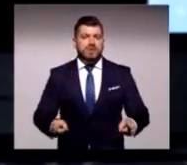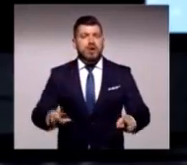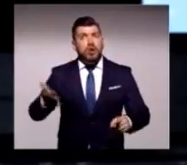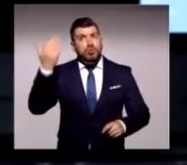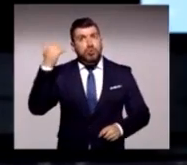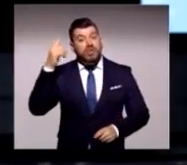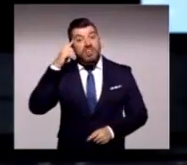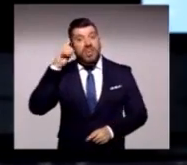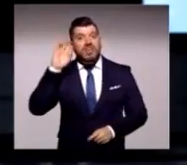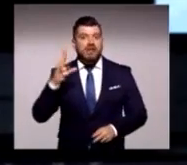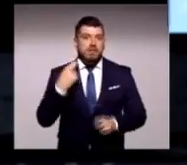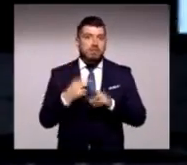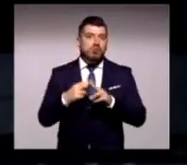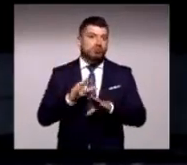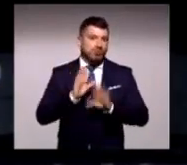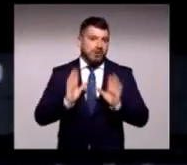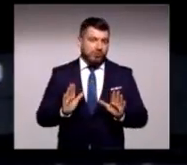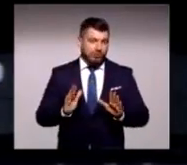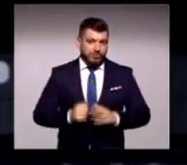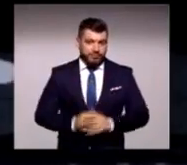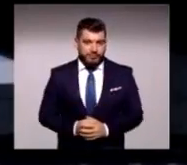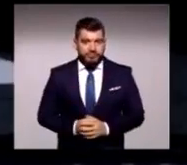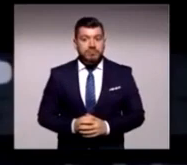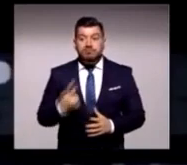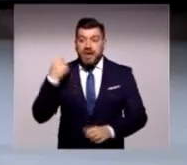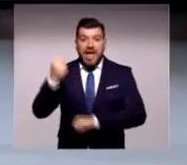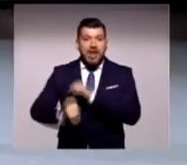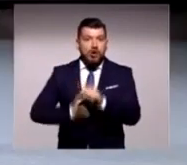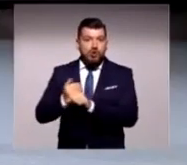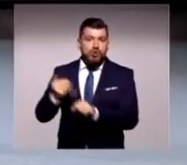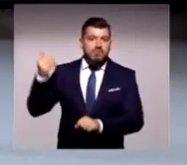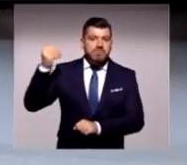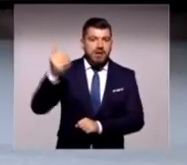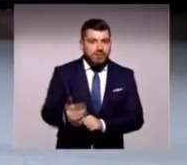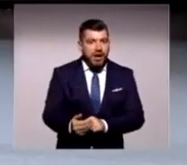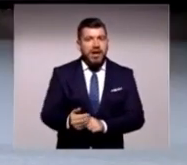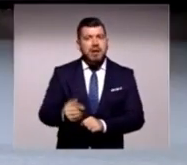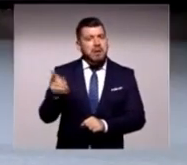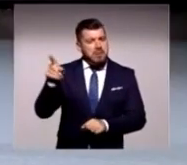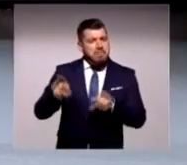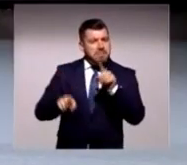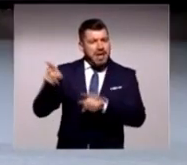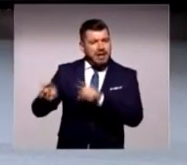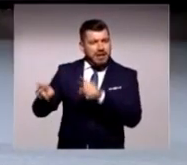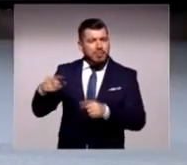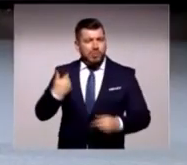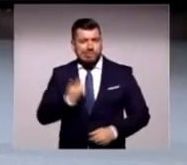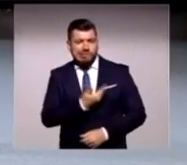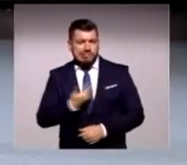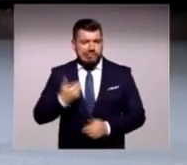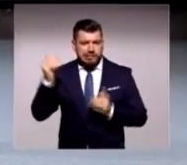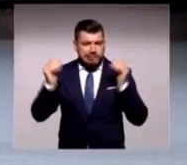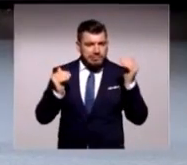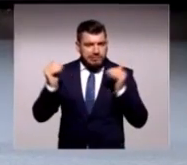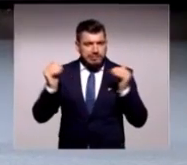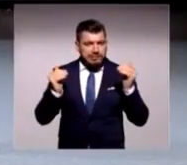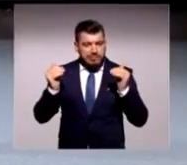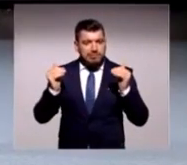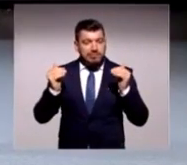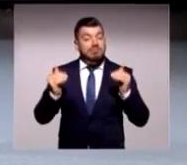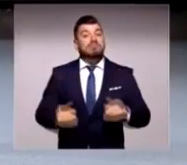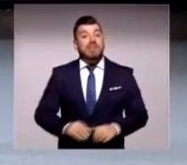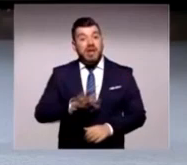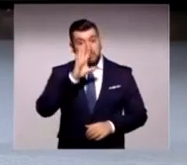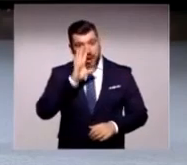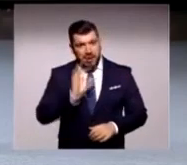τη σημασία της. Όμως ένα χρόνο και κάτι μετά και οι πιο δύσπιστοι, αγαπητέ Χρήστο, έχεις βοηθήσει πολύ σε αυτό,